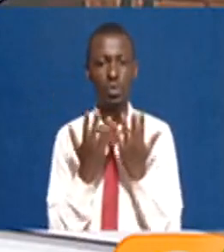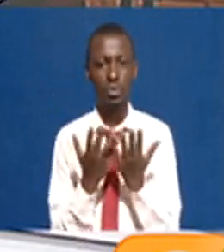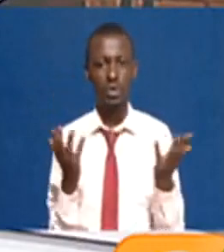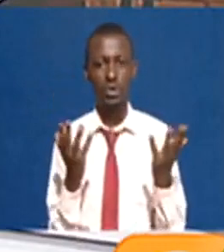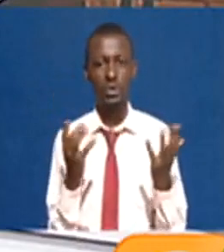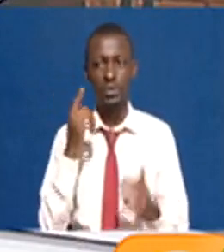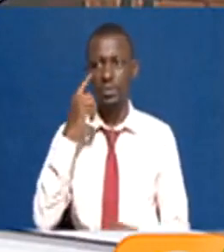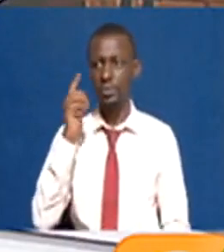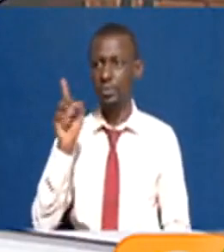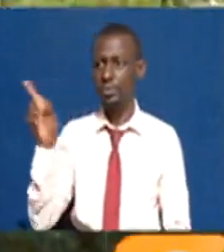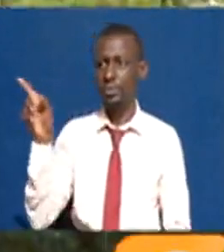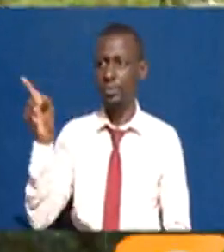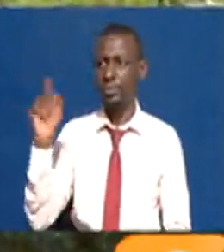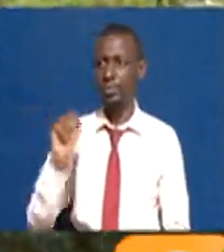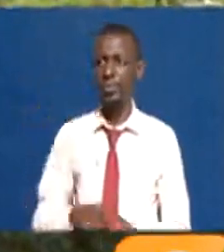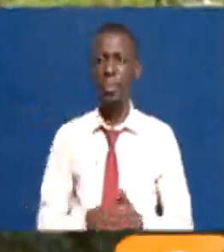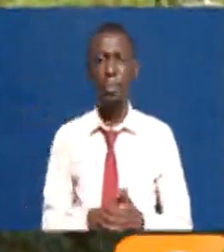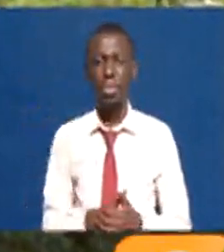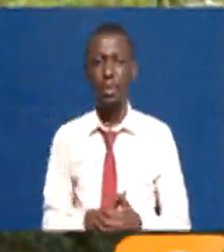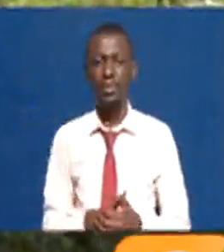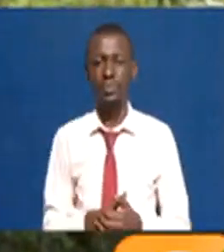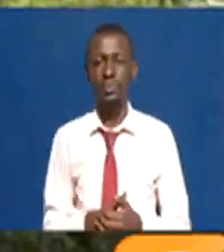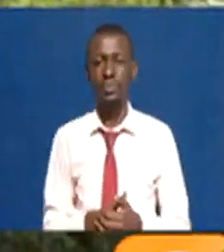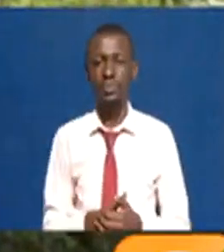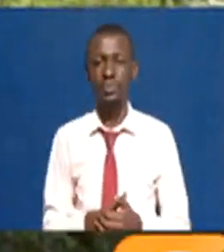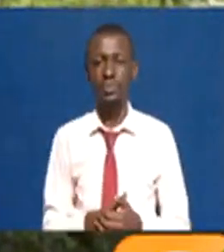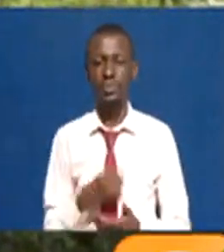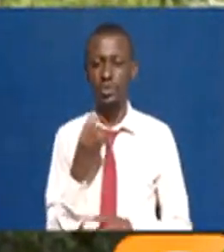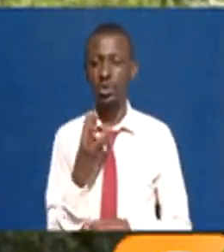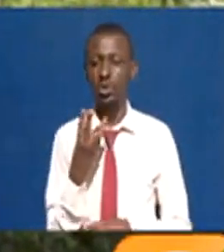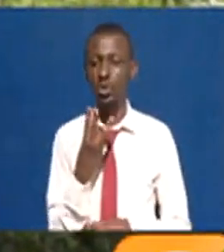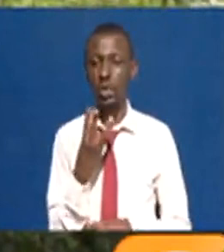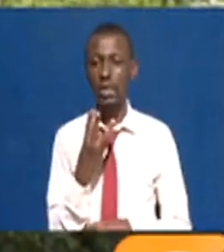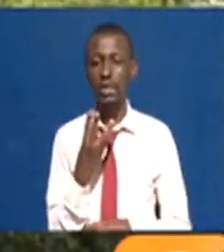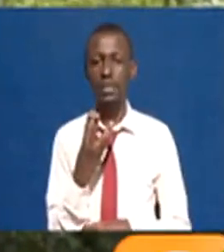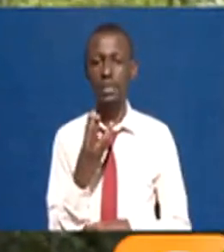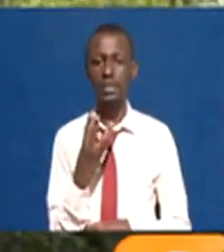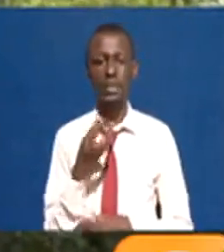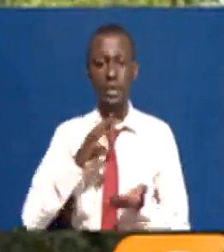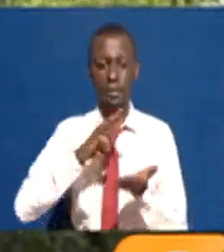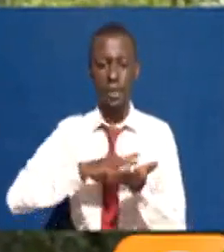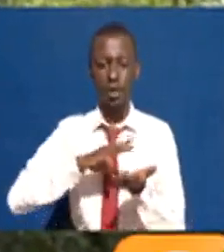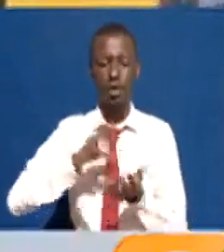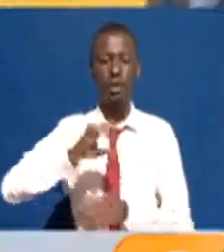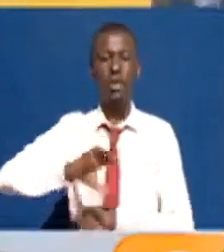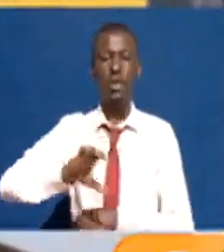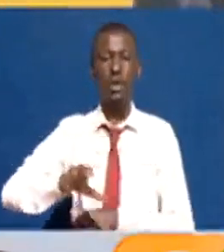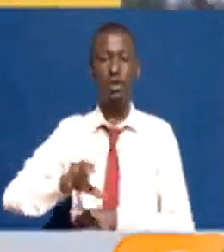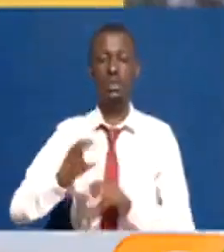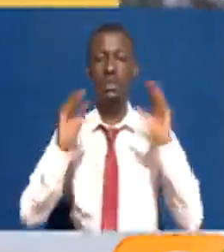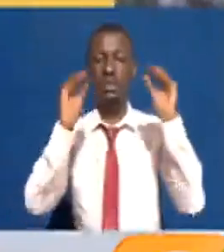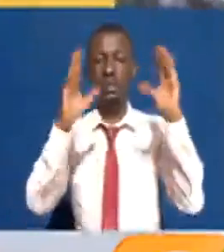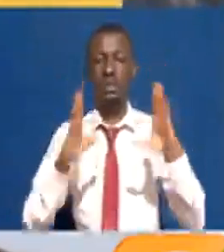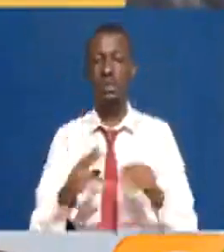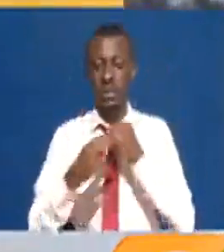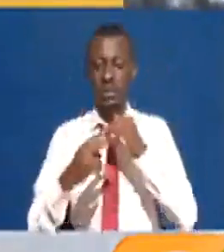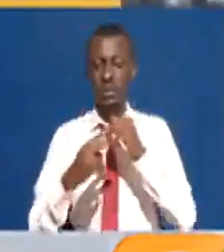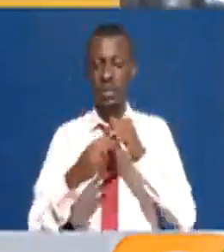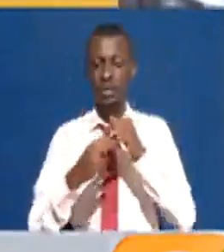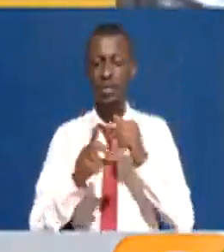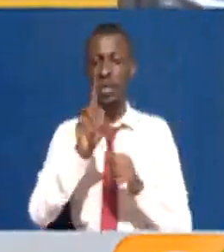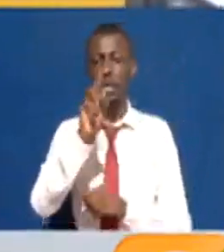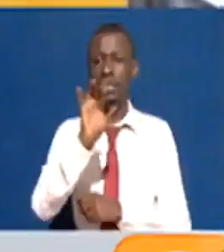taarifa hii. Jumatano katika shule ya St Mary's Mabera, kaunti ya Migori, walimu saba wanaendelea kuhojiwa na